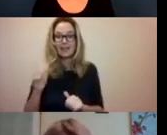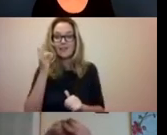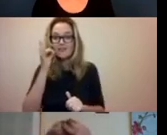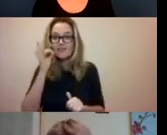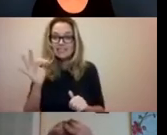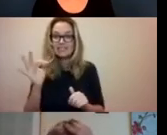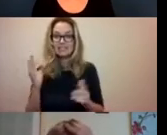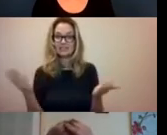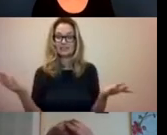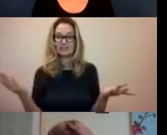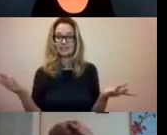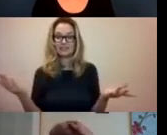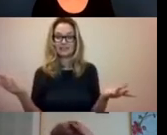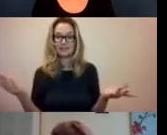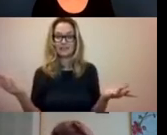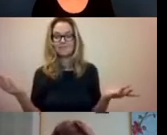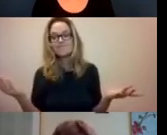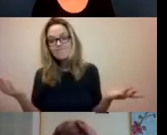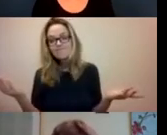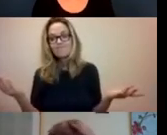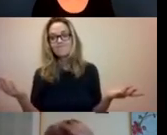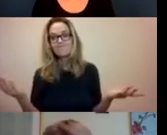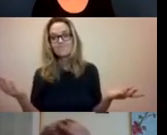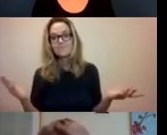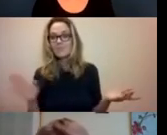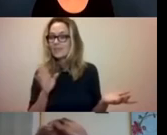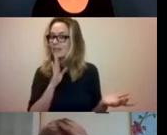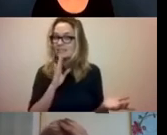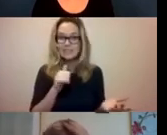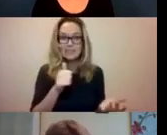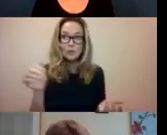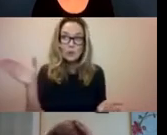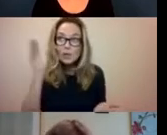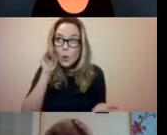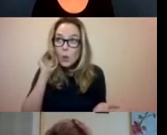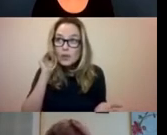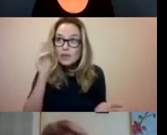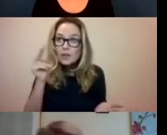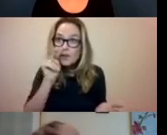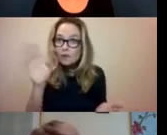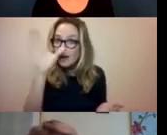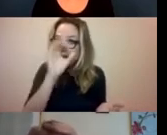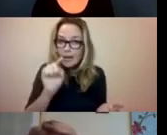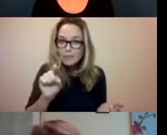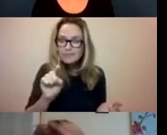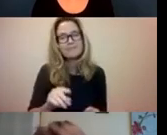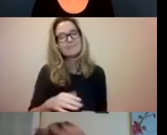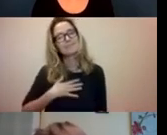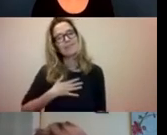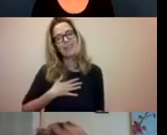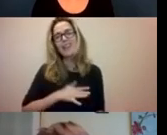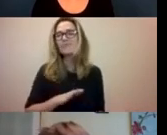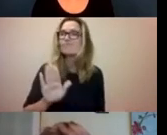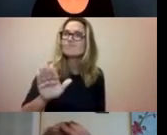En als je dat niet goed hoort, dan is het heel vervelend om elke keer te moeten zeggen, wat zeg